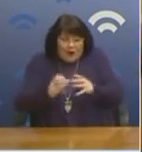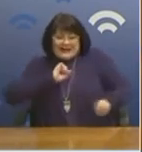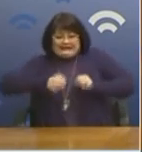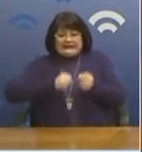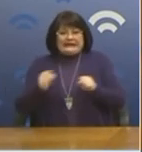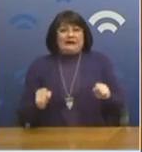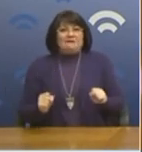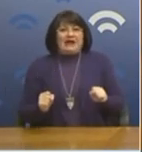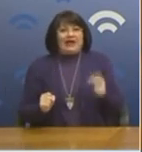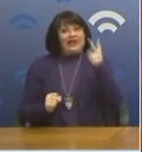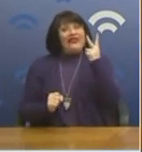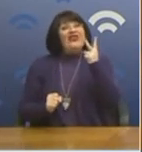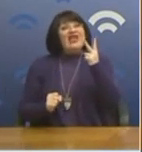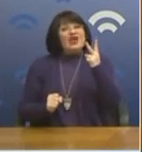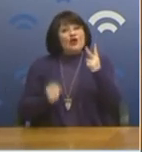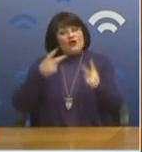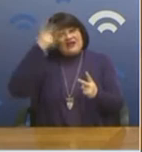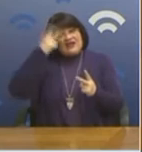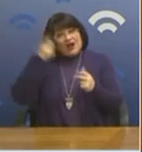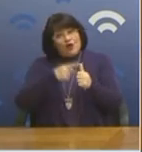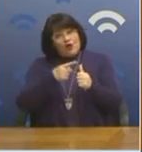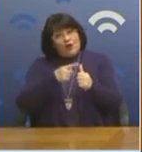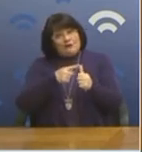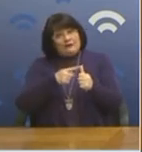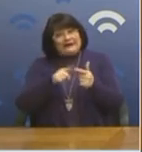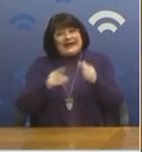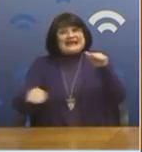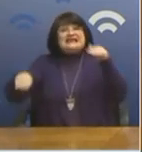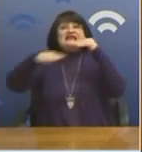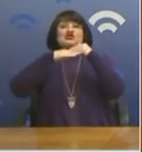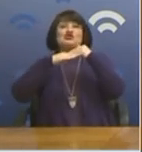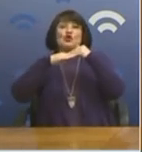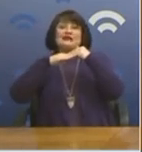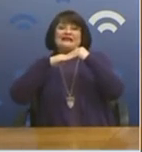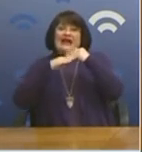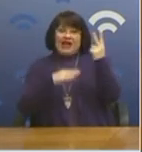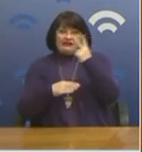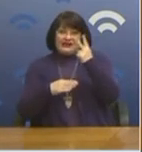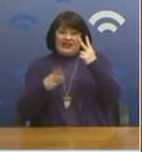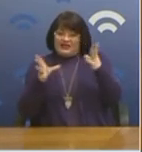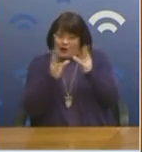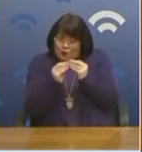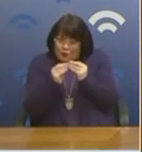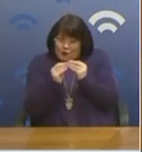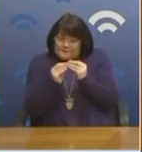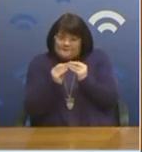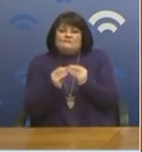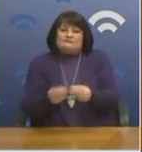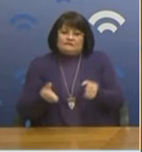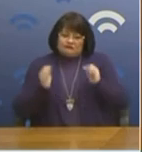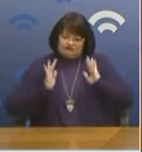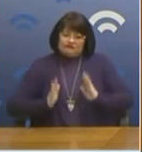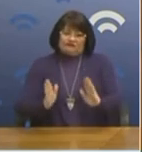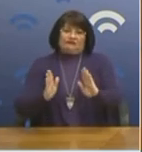τα δύο αιτήματα των δικαιωμάτων και της ισότητας θα έρθουν μαζί, θα δέσουν για να τρέψουν